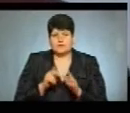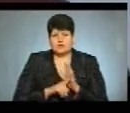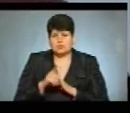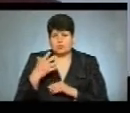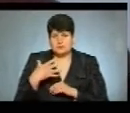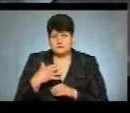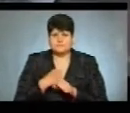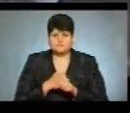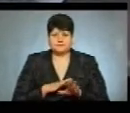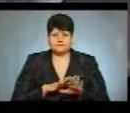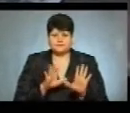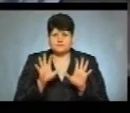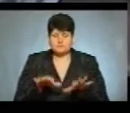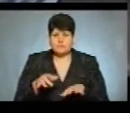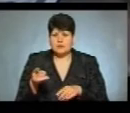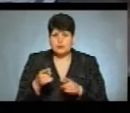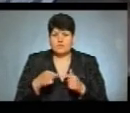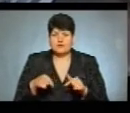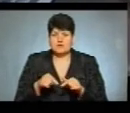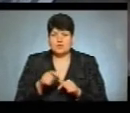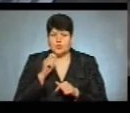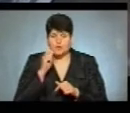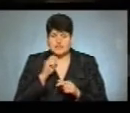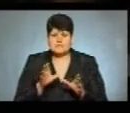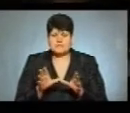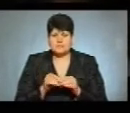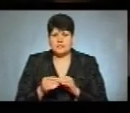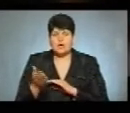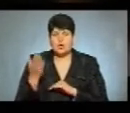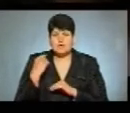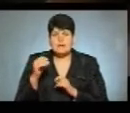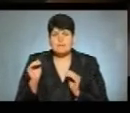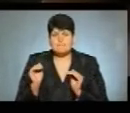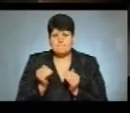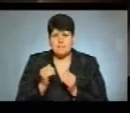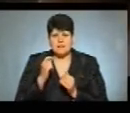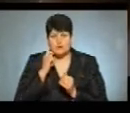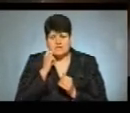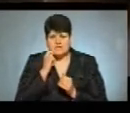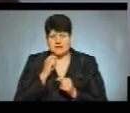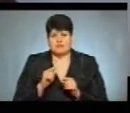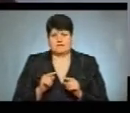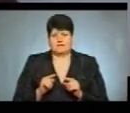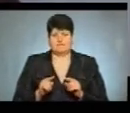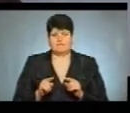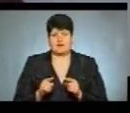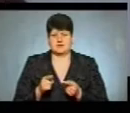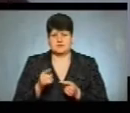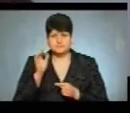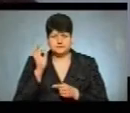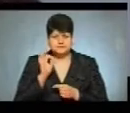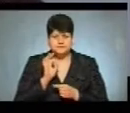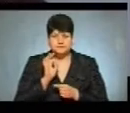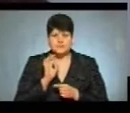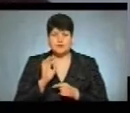Працювала заступницею голови Тернопільського відділення Української спілки колишніх малолітніх в'язнів «Жертв нацизму». Стала